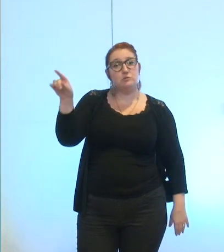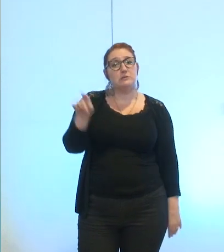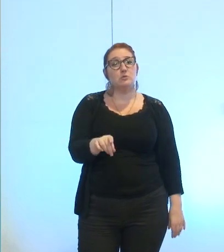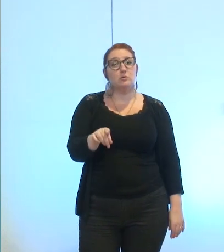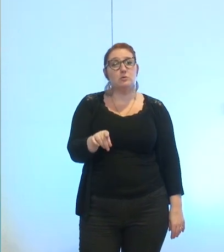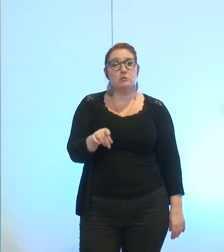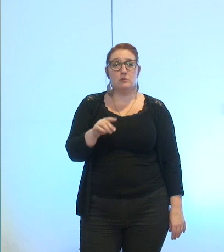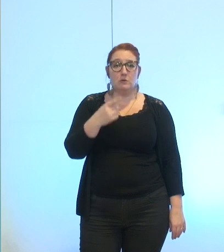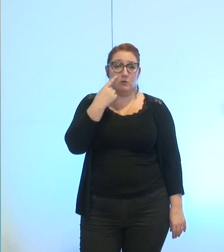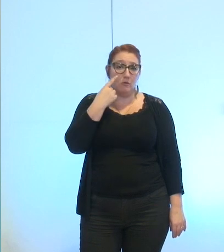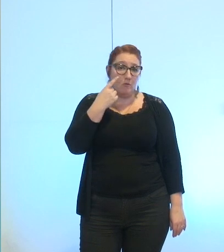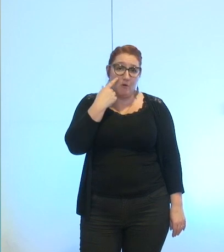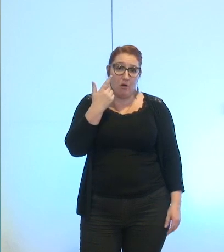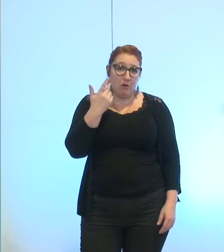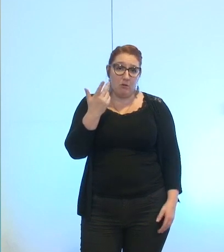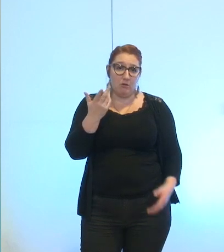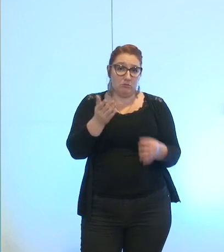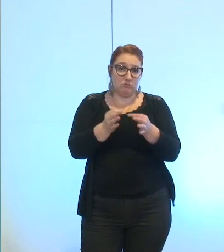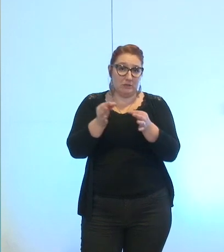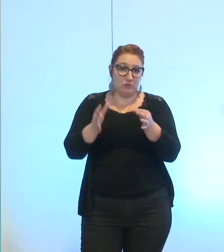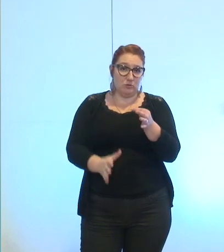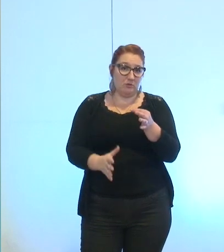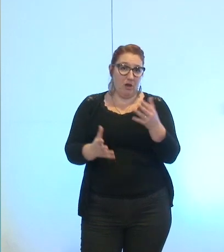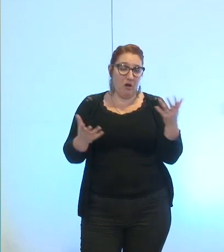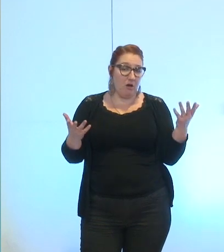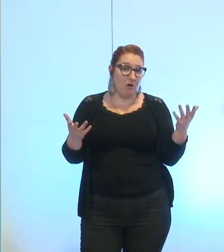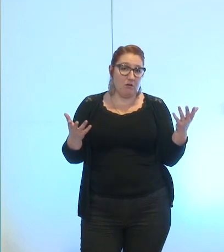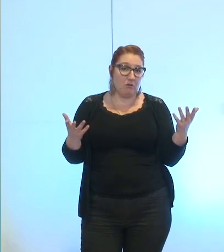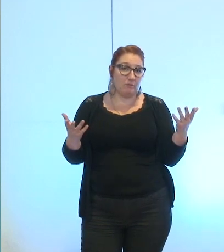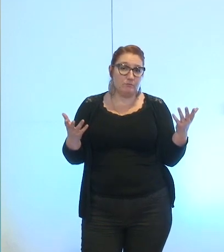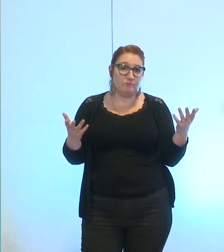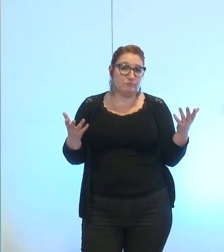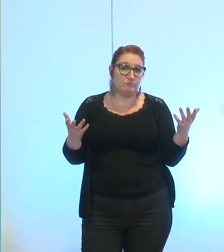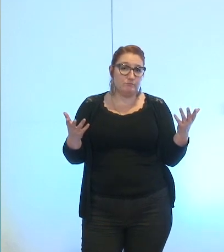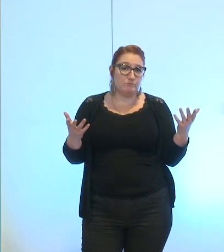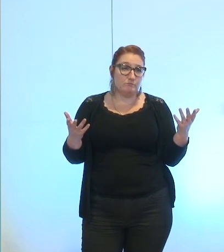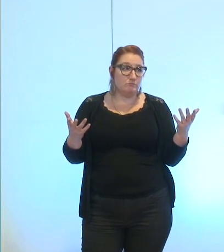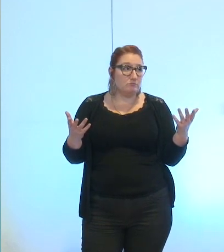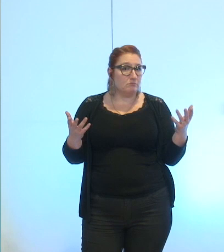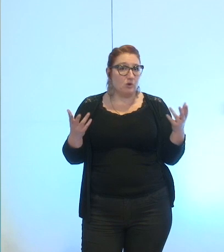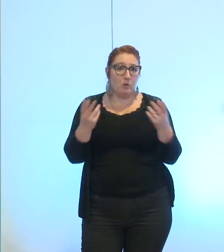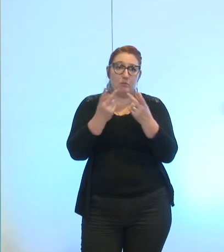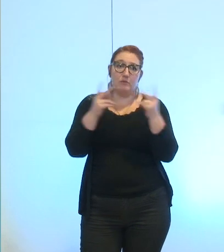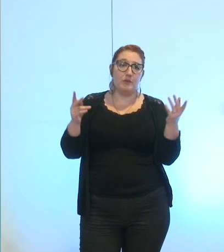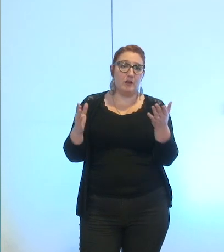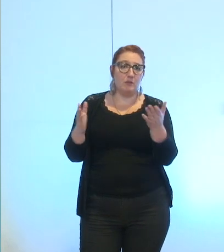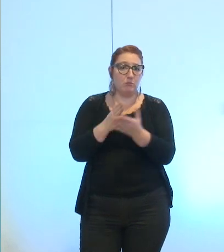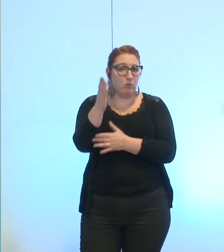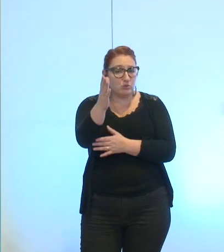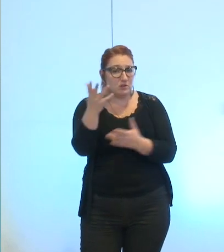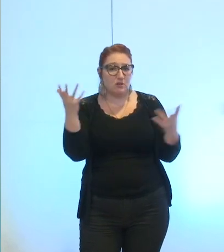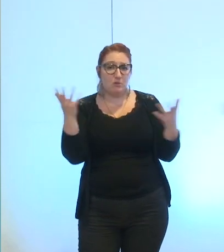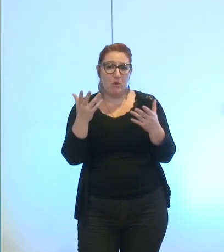vers un dispositif où finalement on va euh comme projet de ville rester